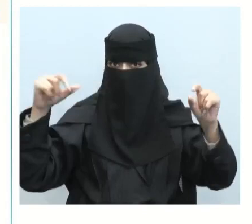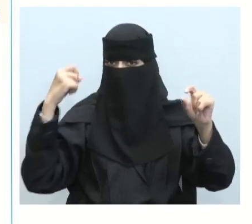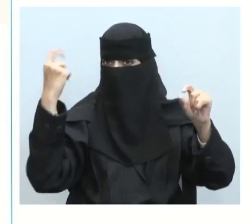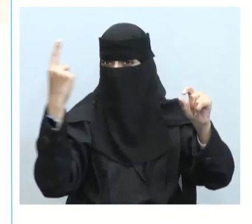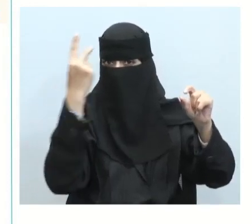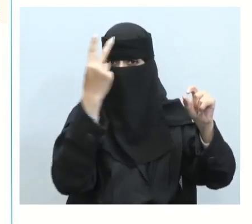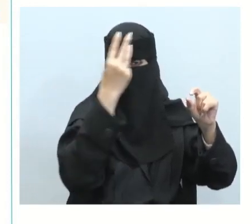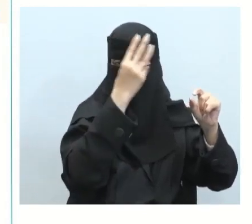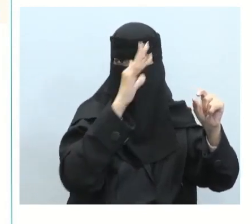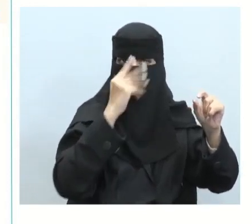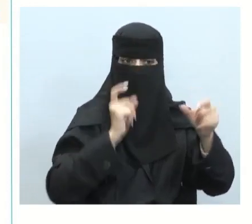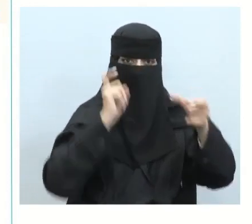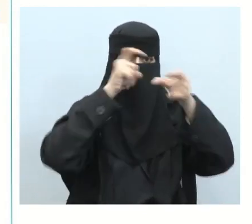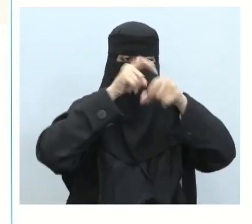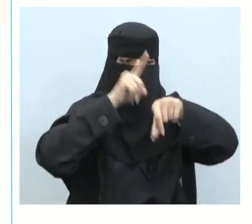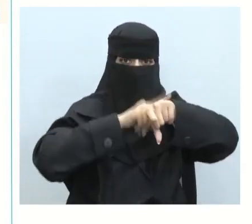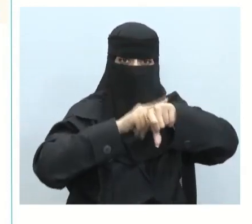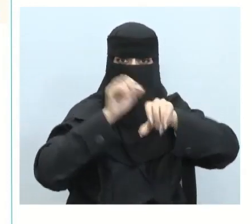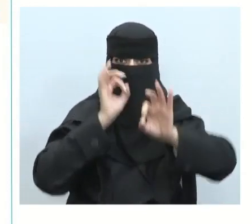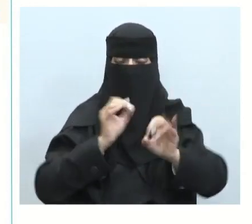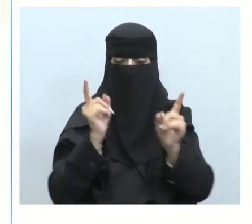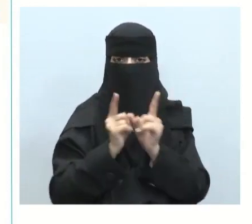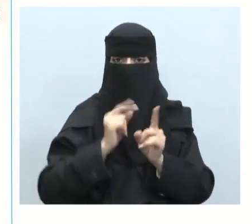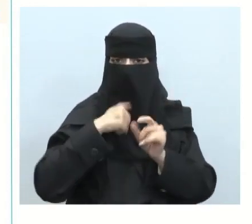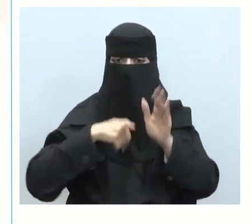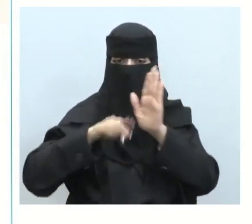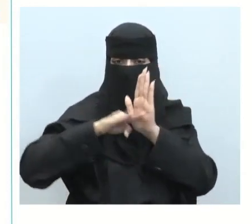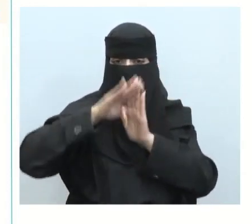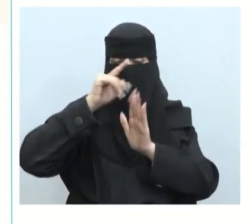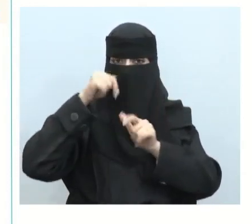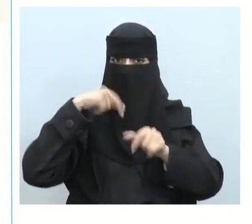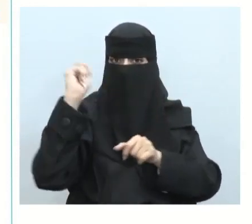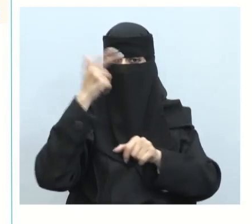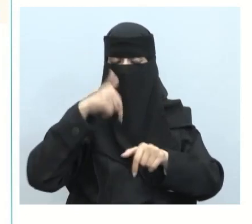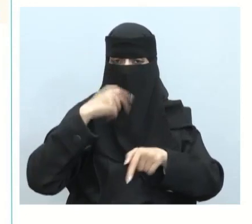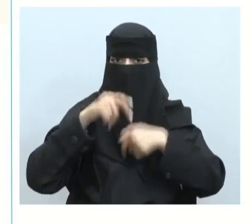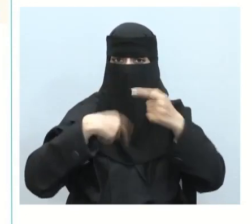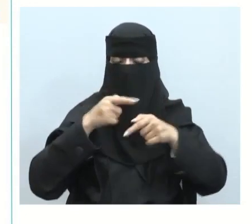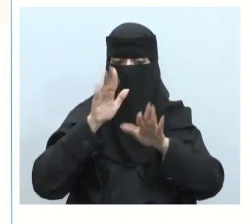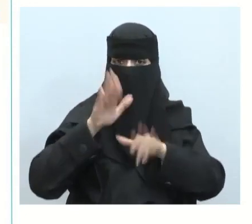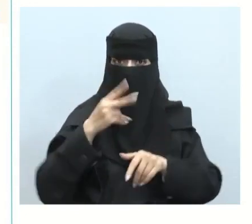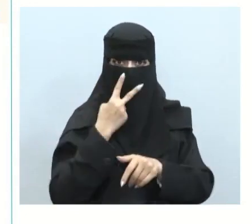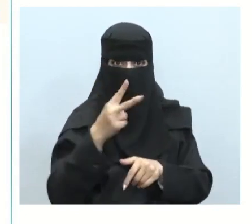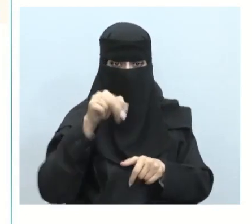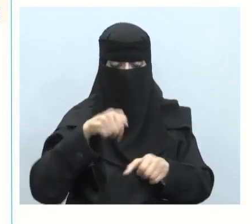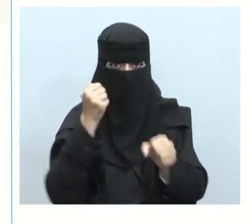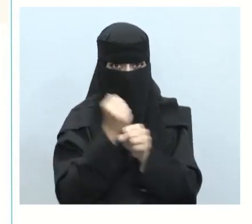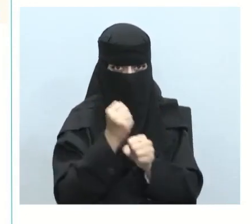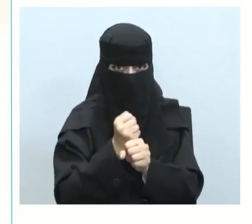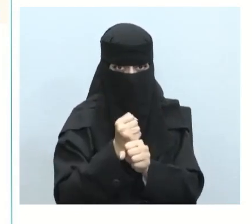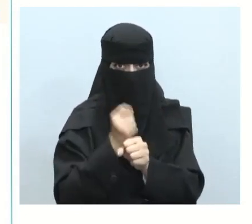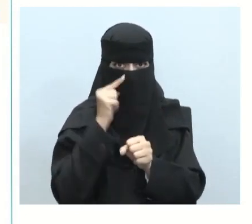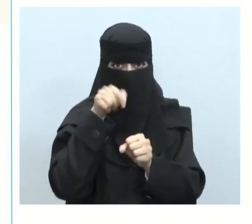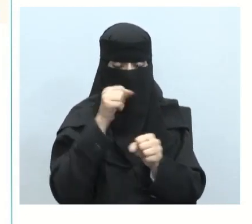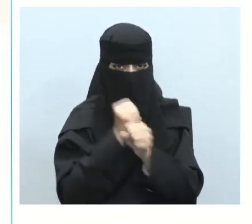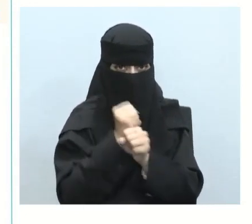بحيث يصل من خلال وقت معين وتنظيم معين الى سرعه في الانتاج اذا هي نظرت الى العمل الى زاويه